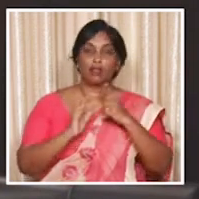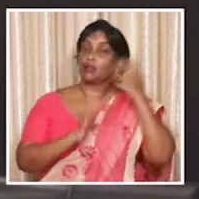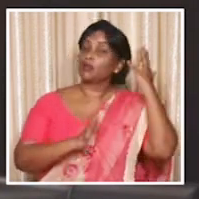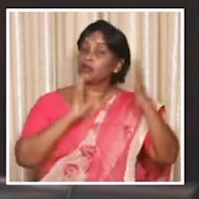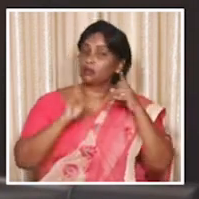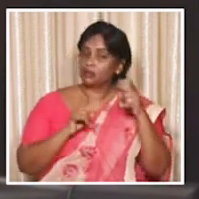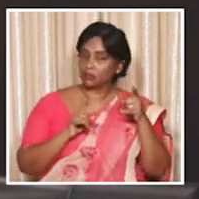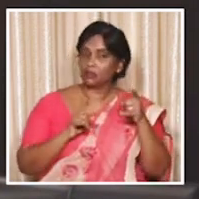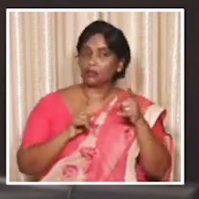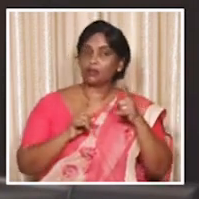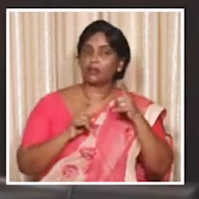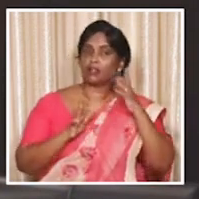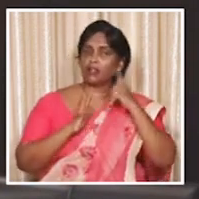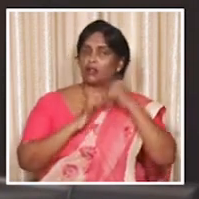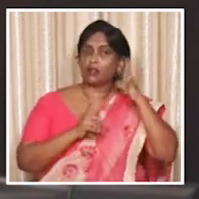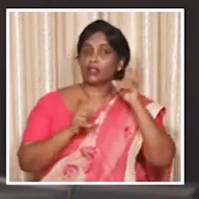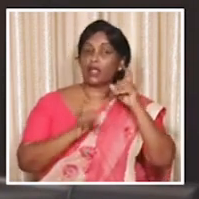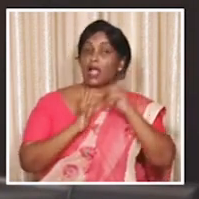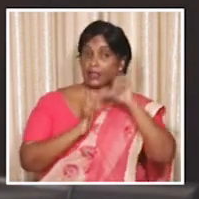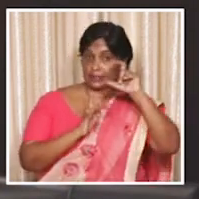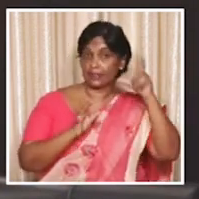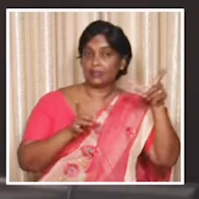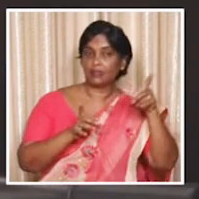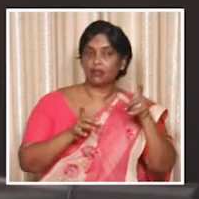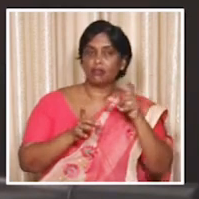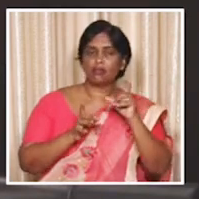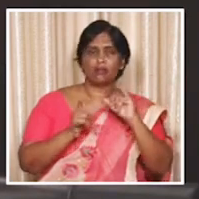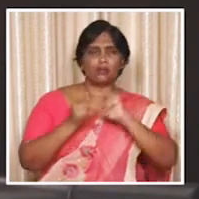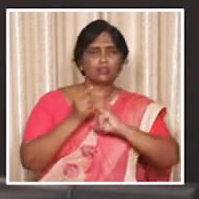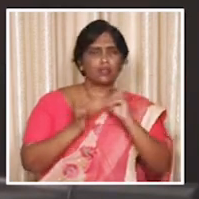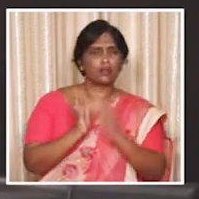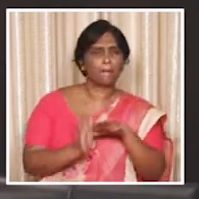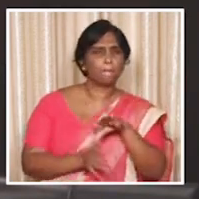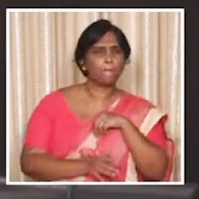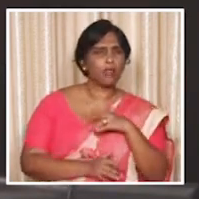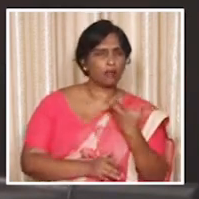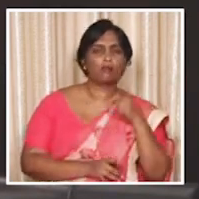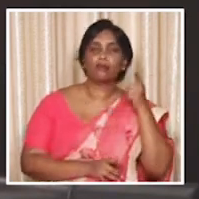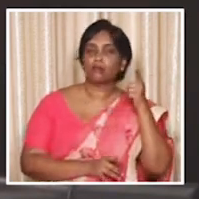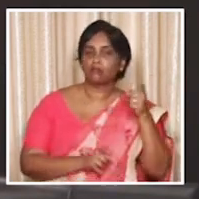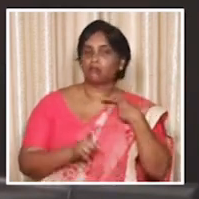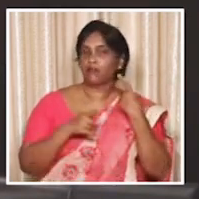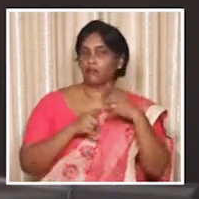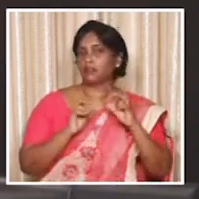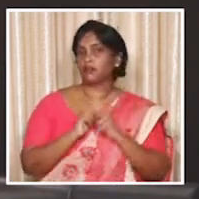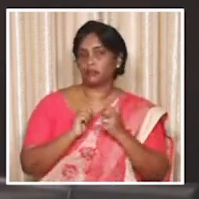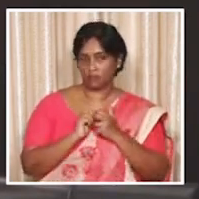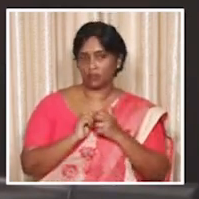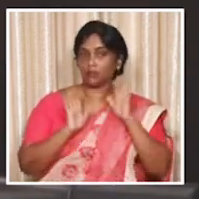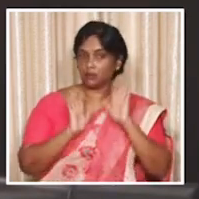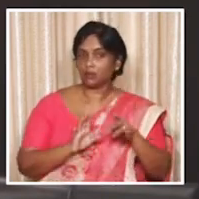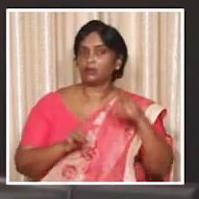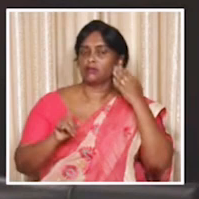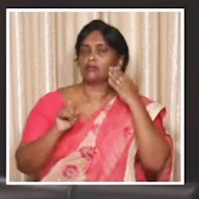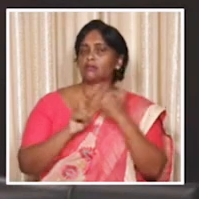ජාත්‍යන්තර අතුරුකම් ජාත්‍යන්තර ක්‍රිකට් කවුන්සලයේ මේ අතුරු කමිටු පිළි නොගන්න තත්වයටත් පත් වෙලා තියෙනවා. ඒකත් එක්ක තමයි මේ අර්බුදය ඇති වුනේ. ඒ වගේම